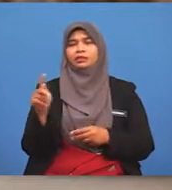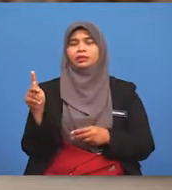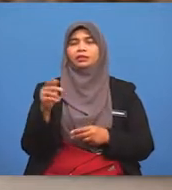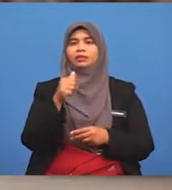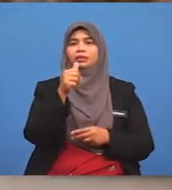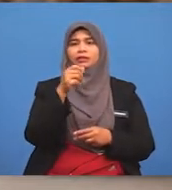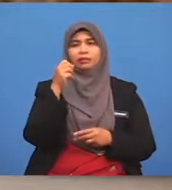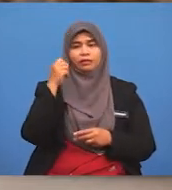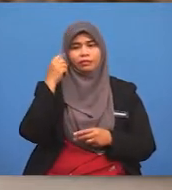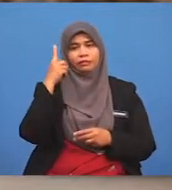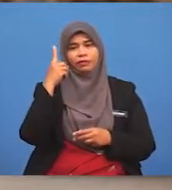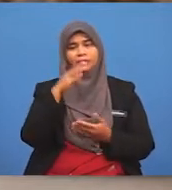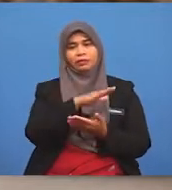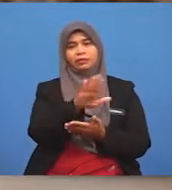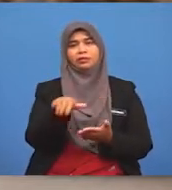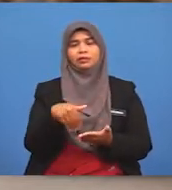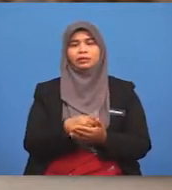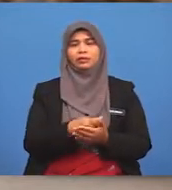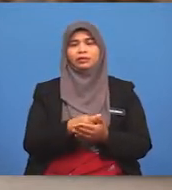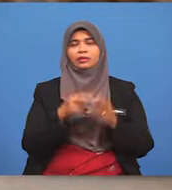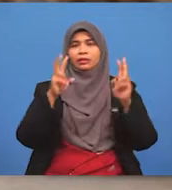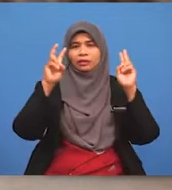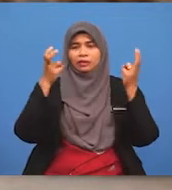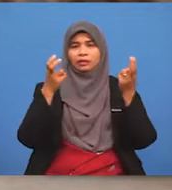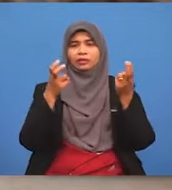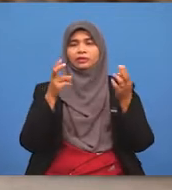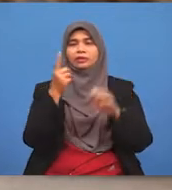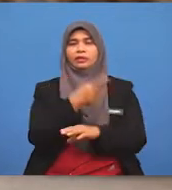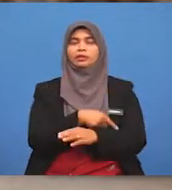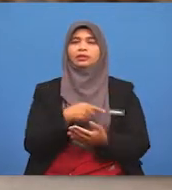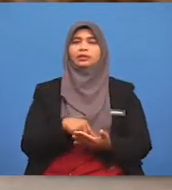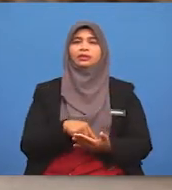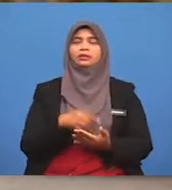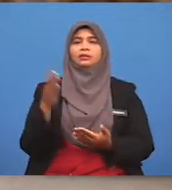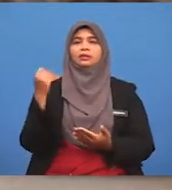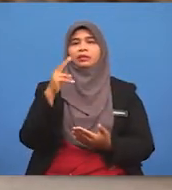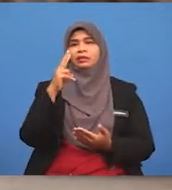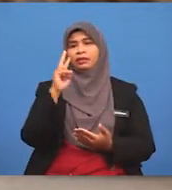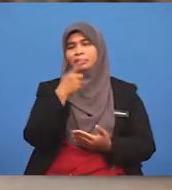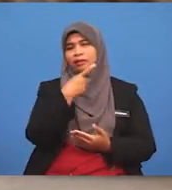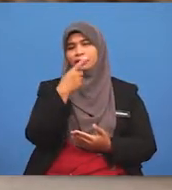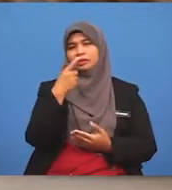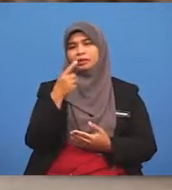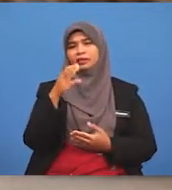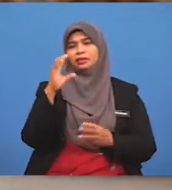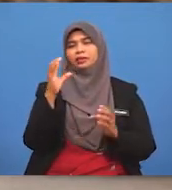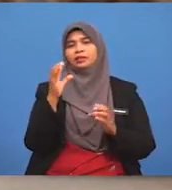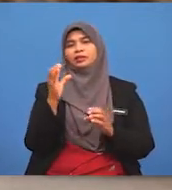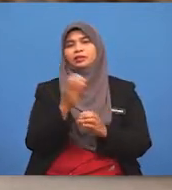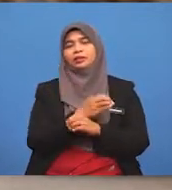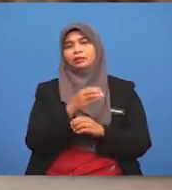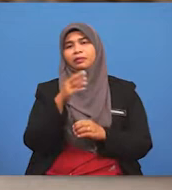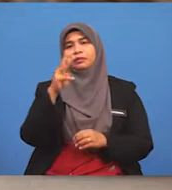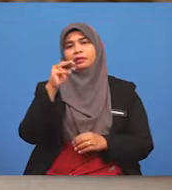anda memahami keseluruhan topik yang kita pelajari hari ini, mari kita cabar minda